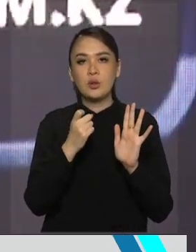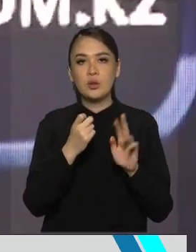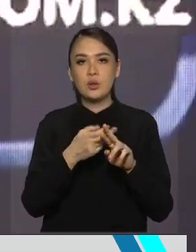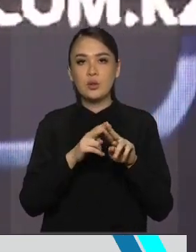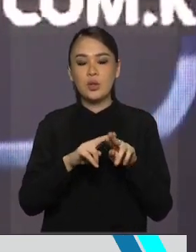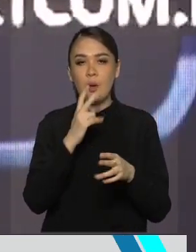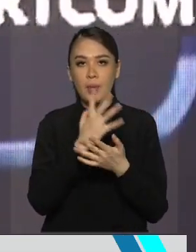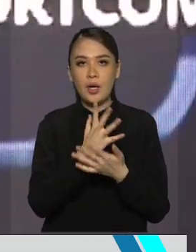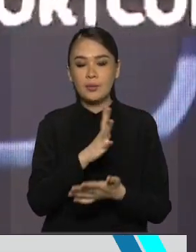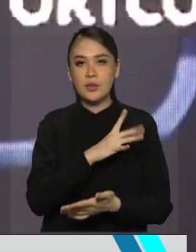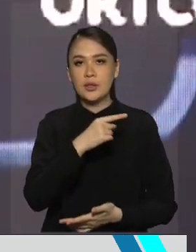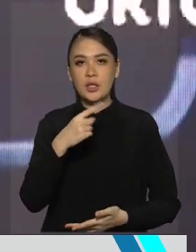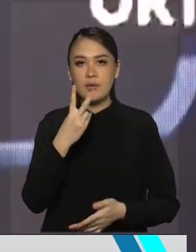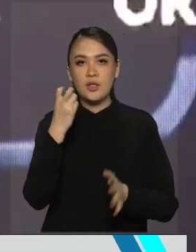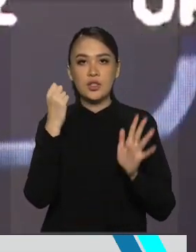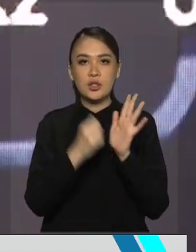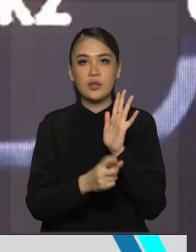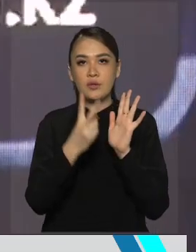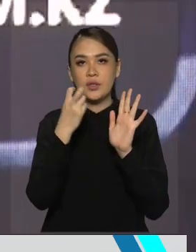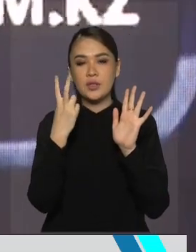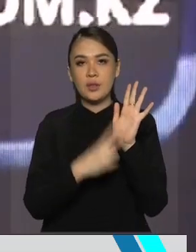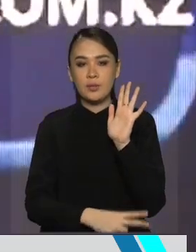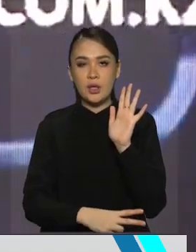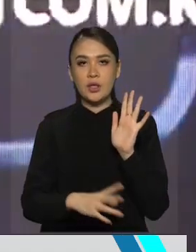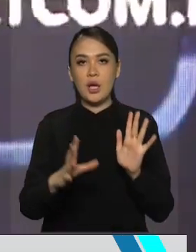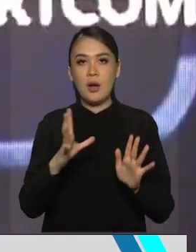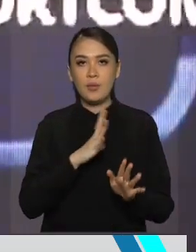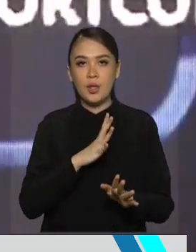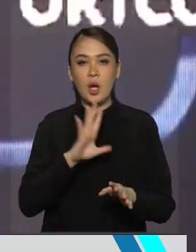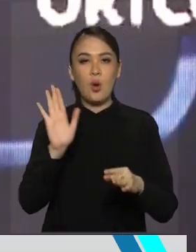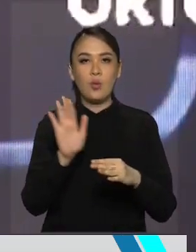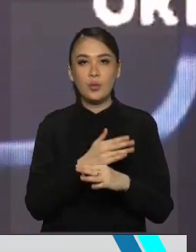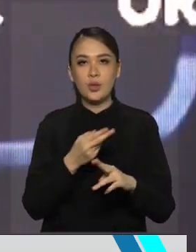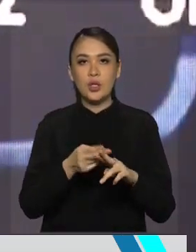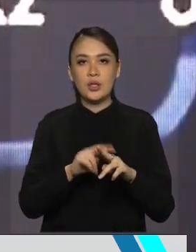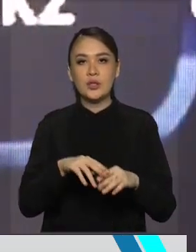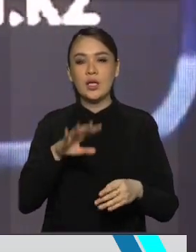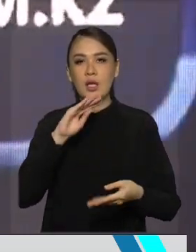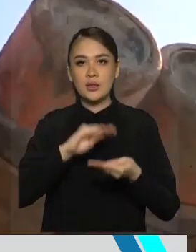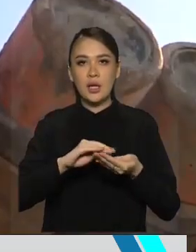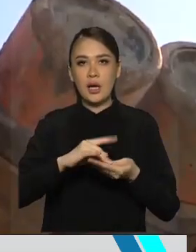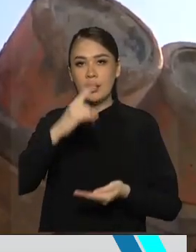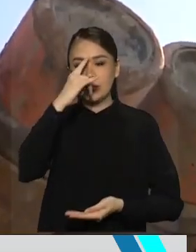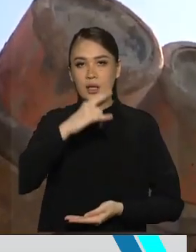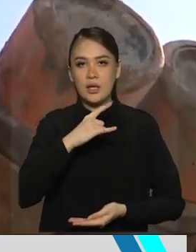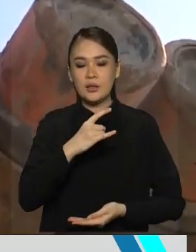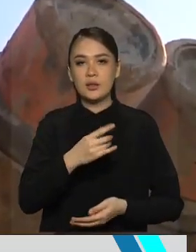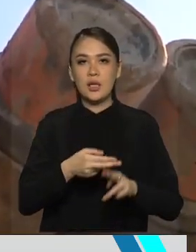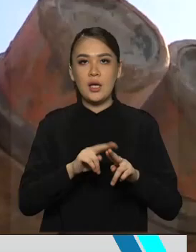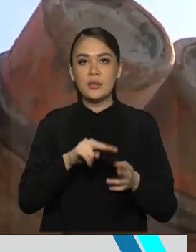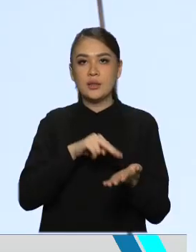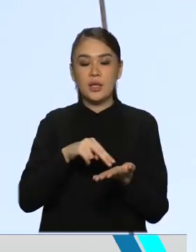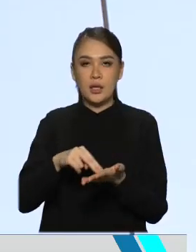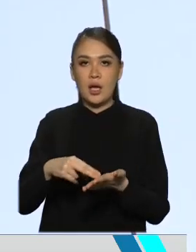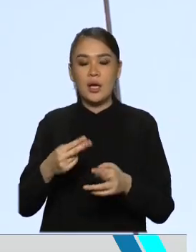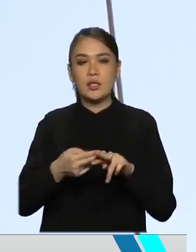был 230-260 в зависимости от региона. Теперь мы эту разницу убираем, единая цена в Казахстане. По данным Минэнерго, за март